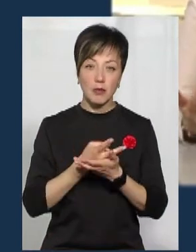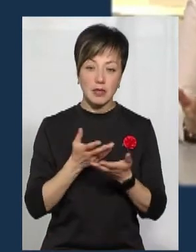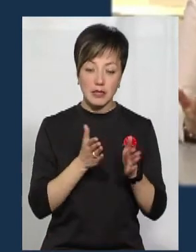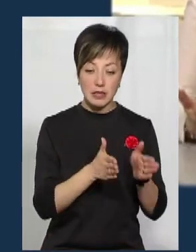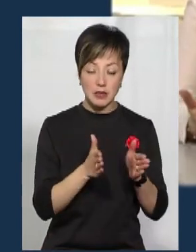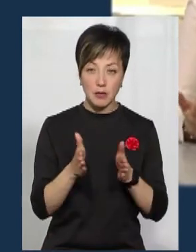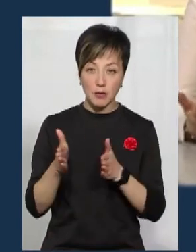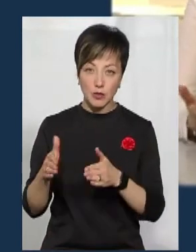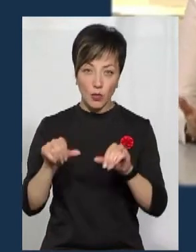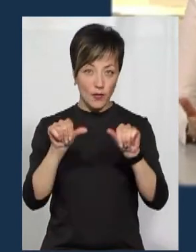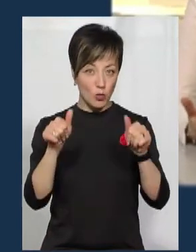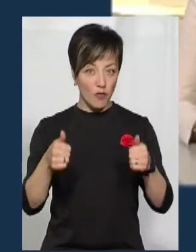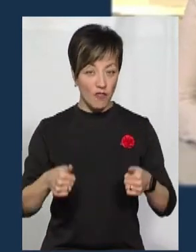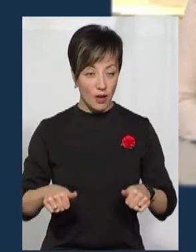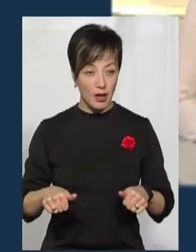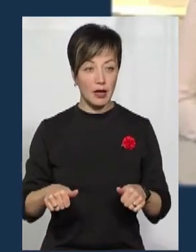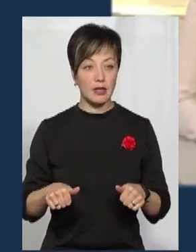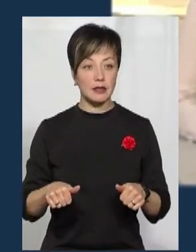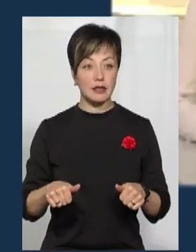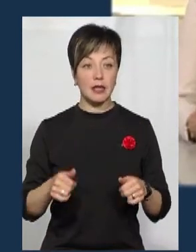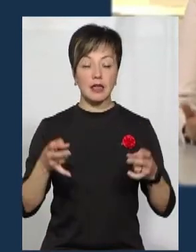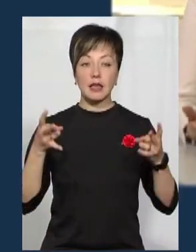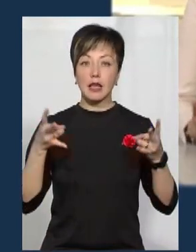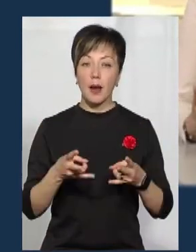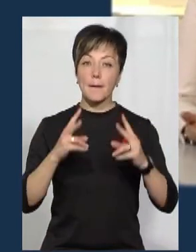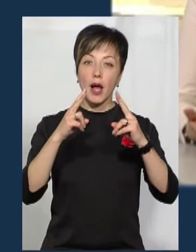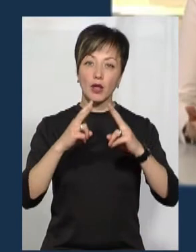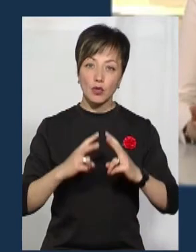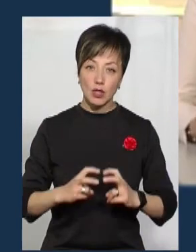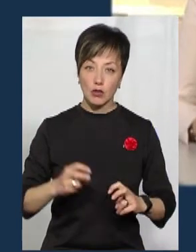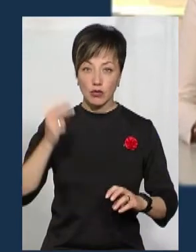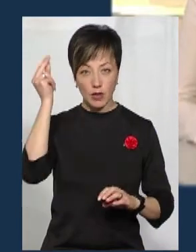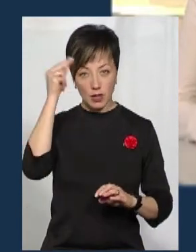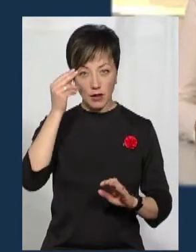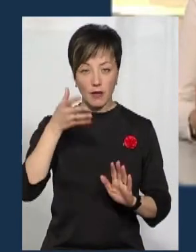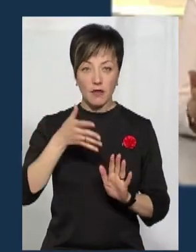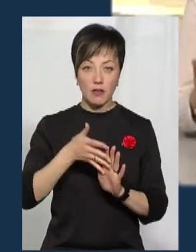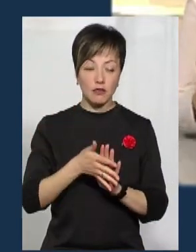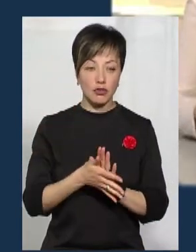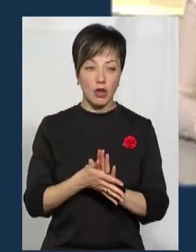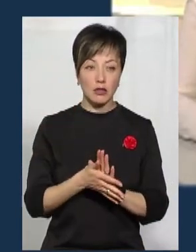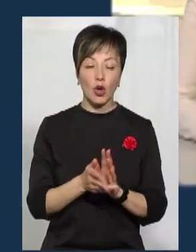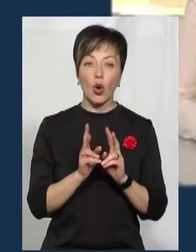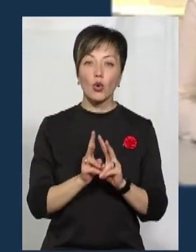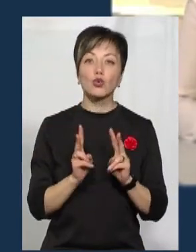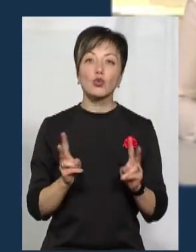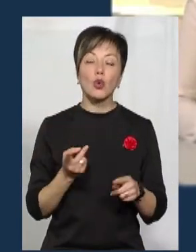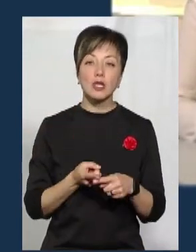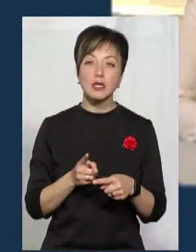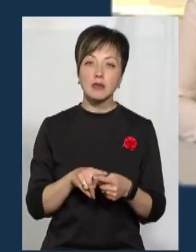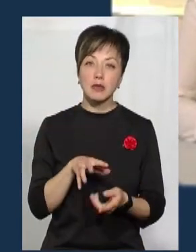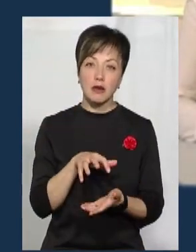якомусь систематизованому вигляді, їх треба досліджувати, вивчати. Хто цим